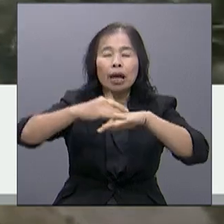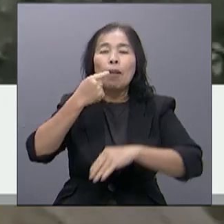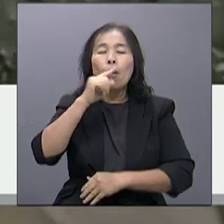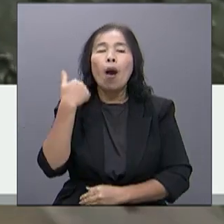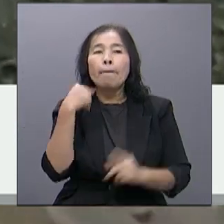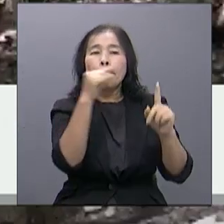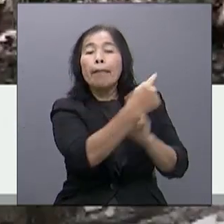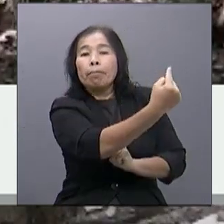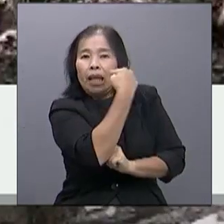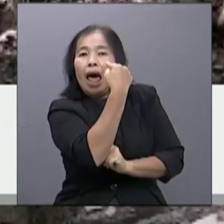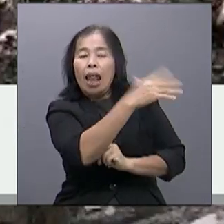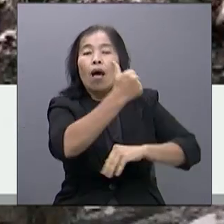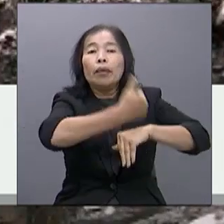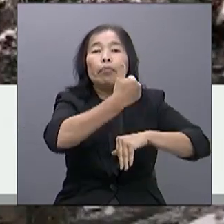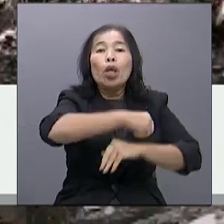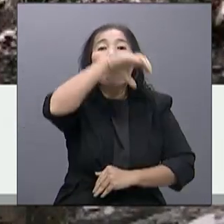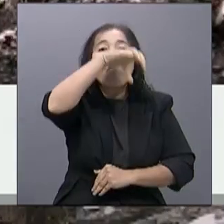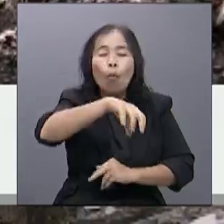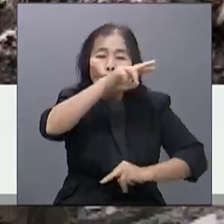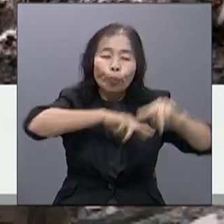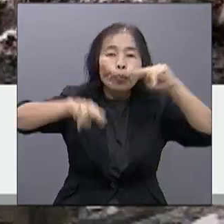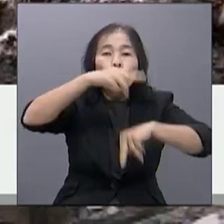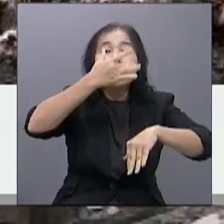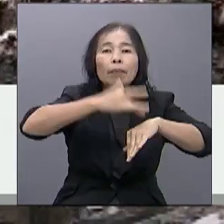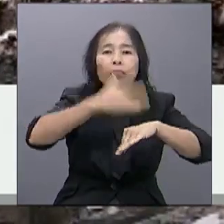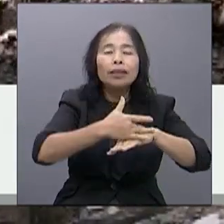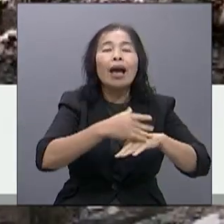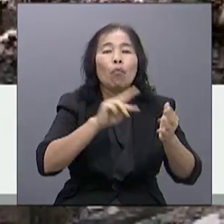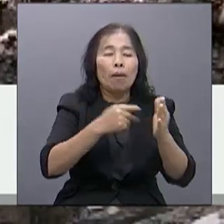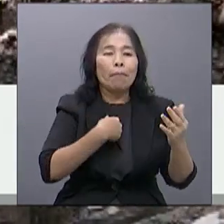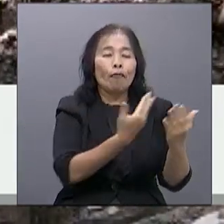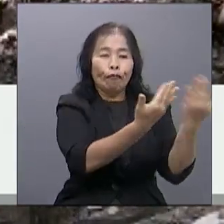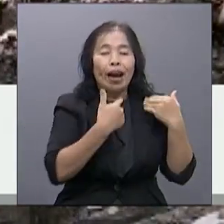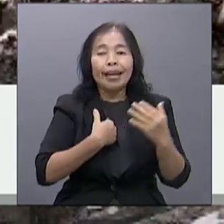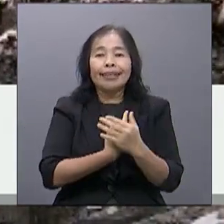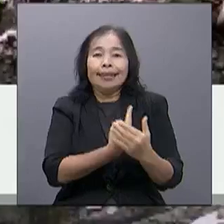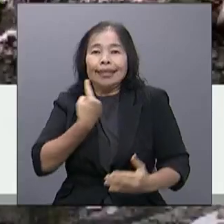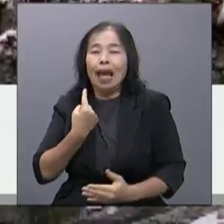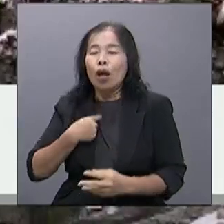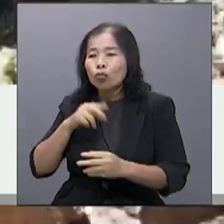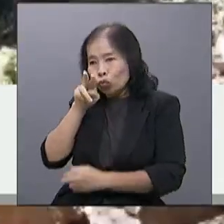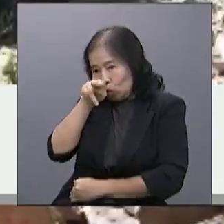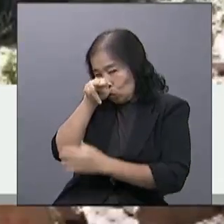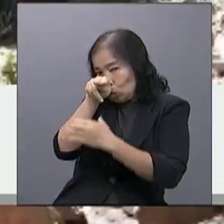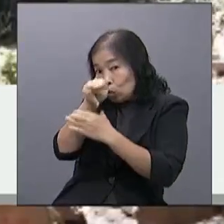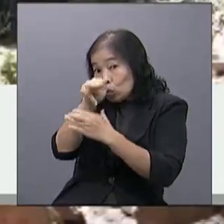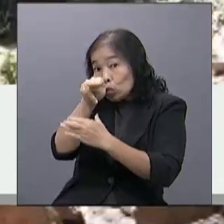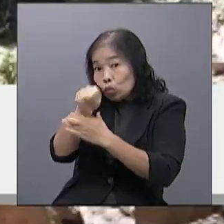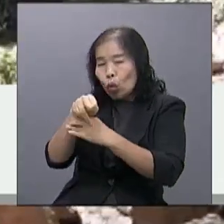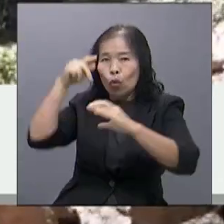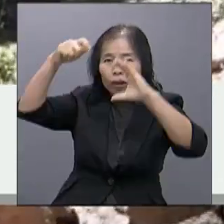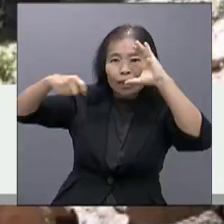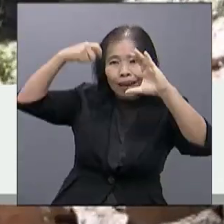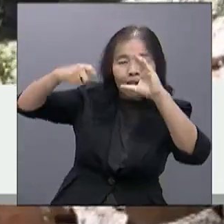อธิบดีกรมอุทยานแห่งชาติสัตว์ป่าและพันธุ์พืชให้เป็นผู้แทนในการเข้ามากำกับดูแลการถ่ายทำให้เป็นไปตาม